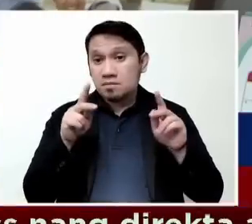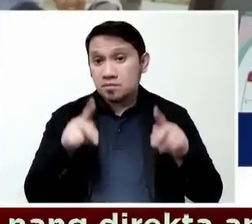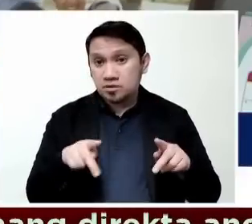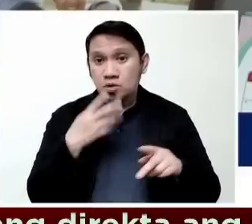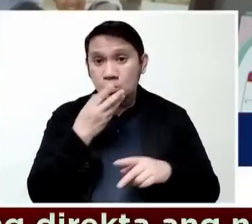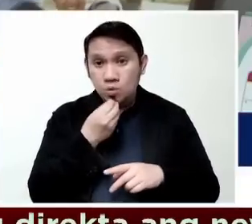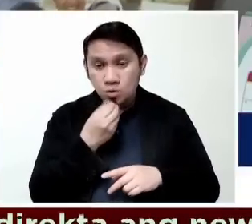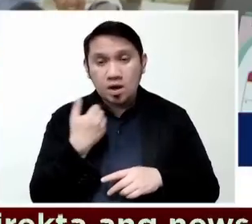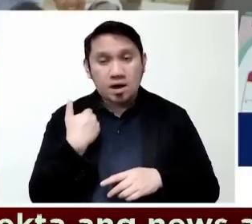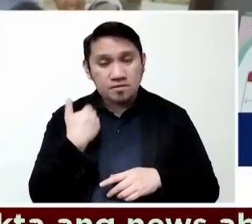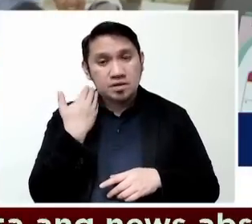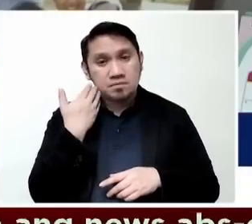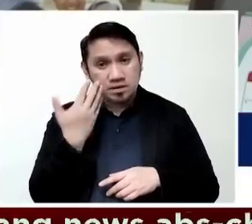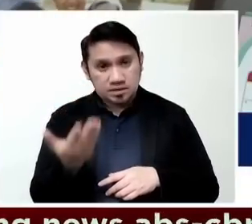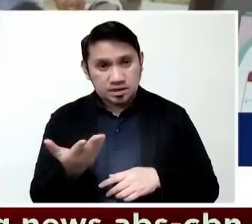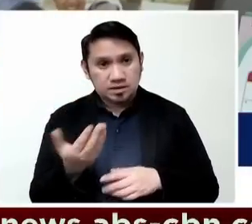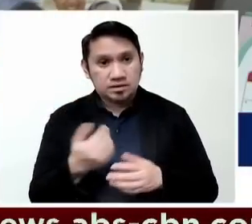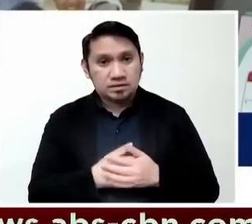somebody,